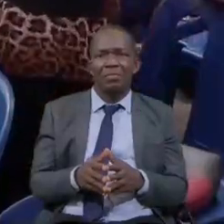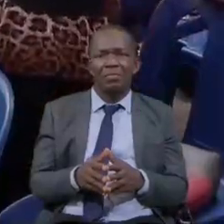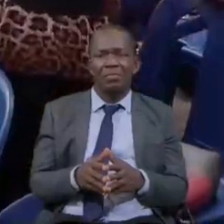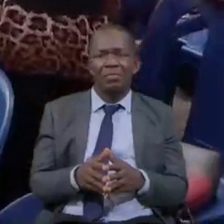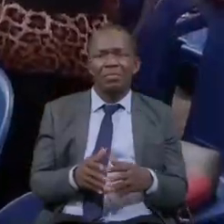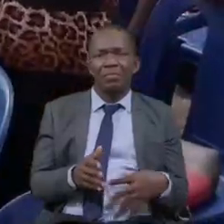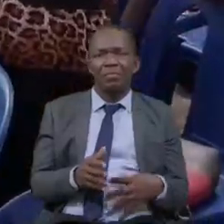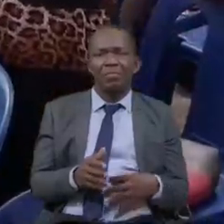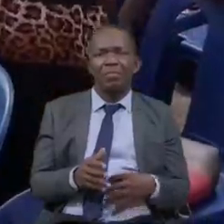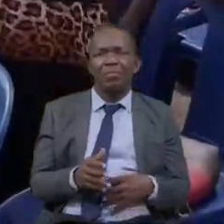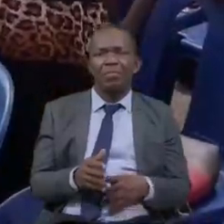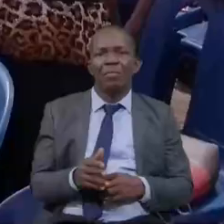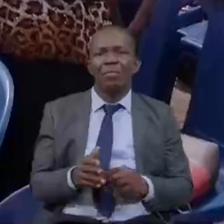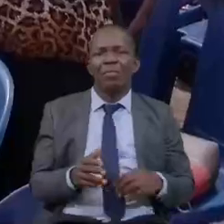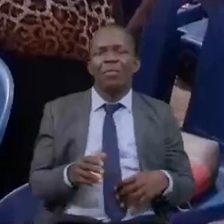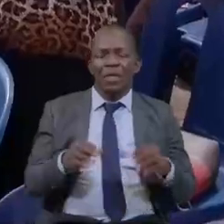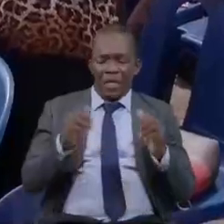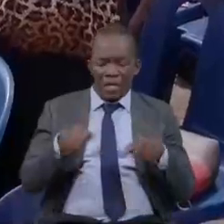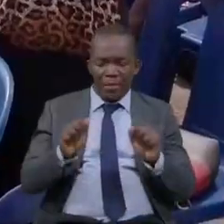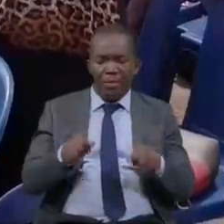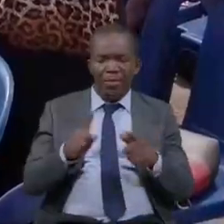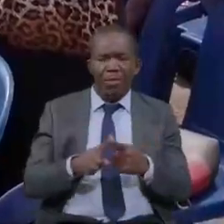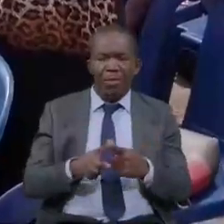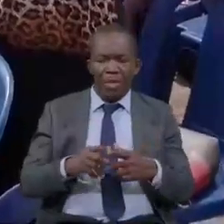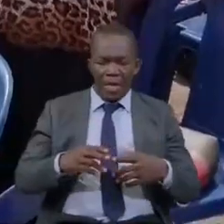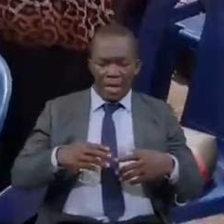Capable de te rendre audacieux.